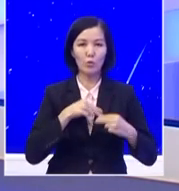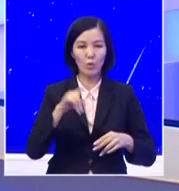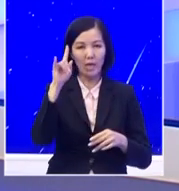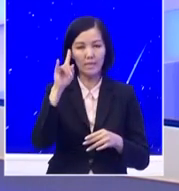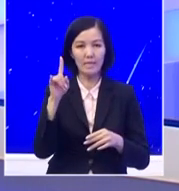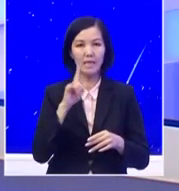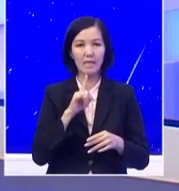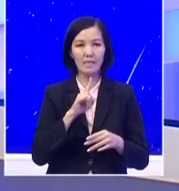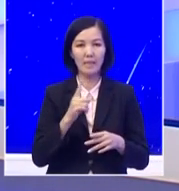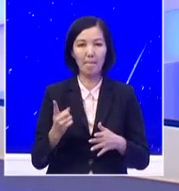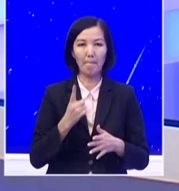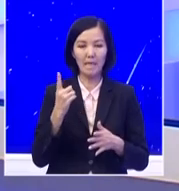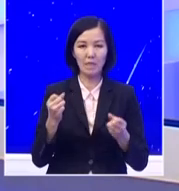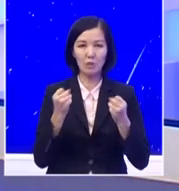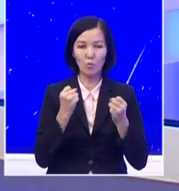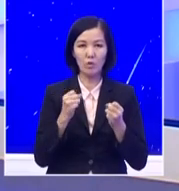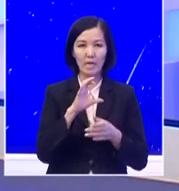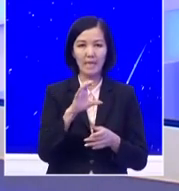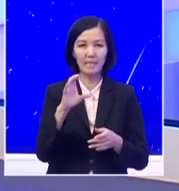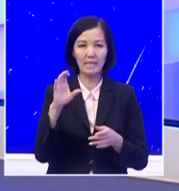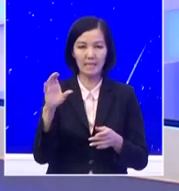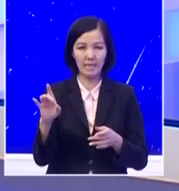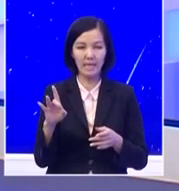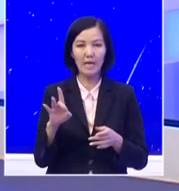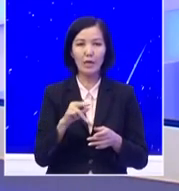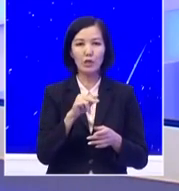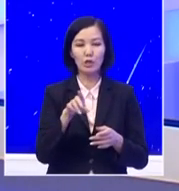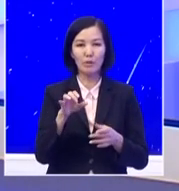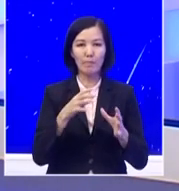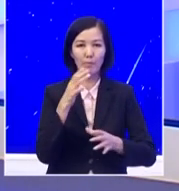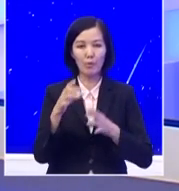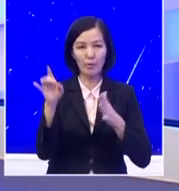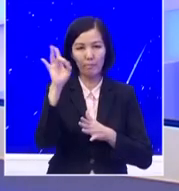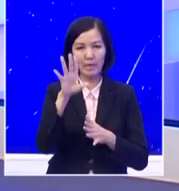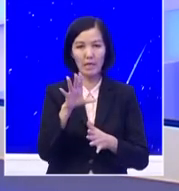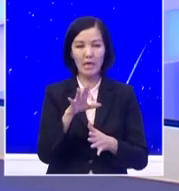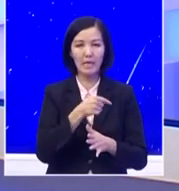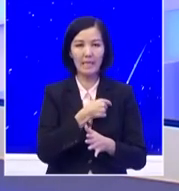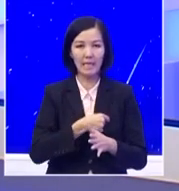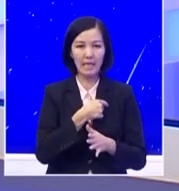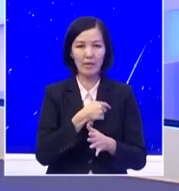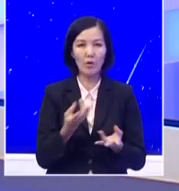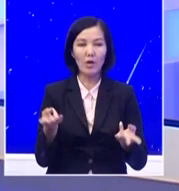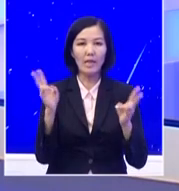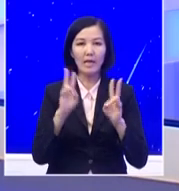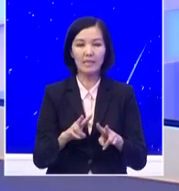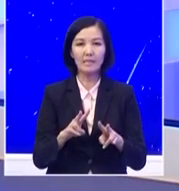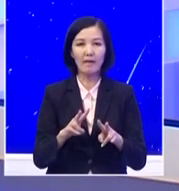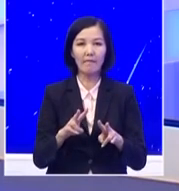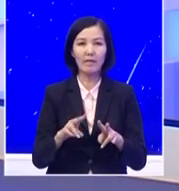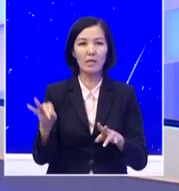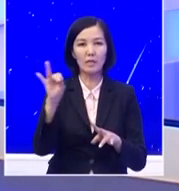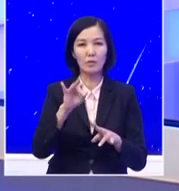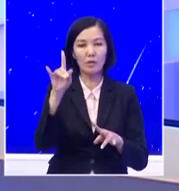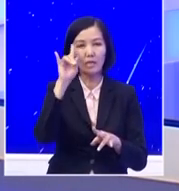Казахстана, заслуженный мастер спорта СССР, чемпион мира и заслуженный тренер. Он оставил яркий след в истории современного